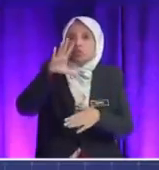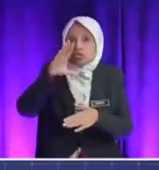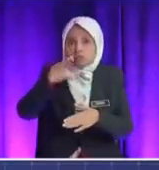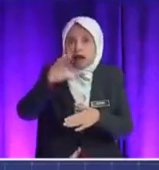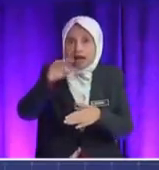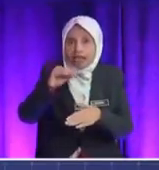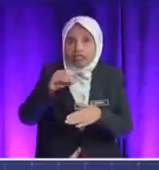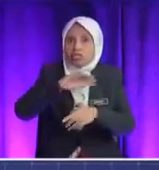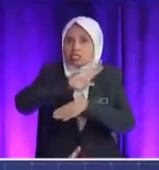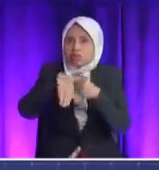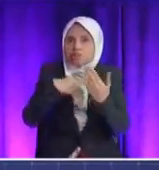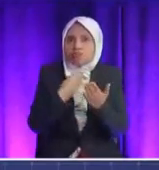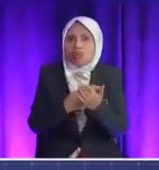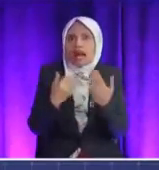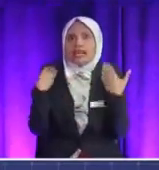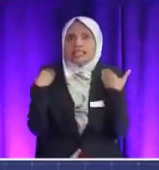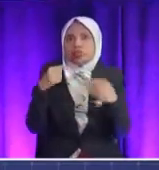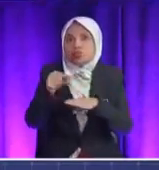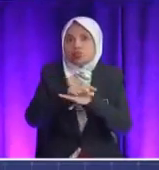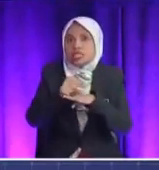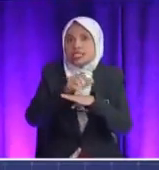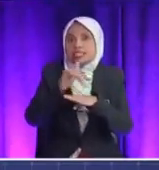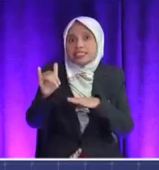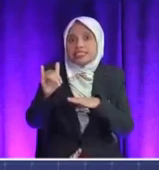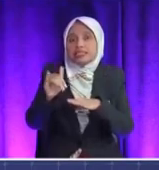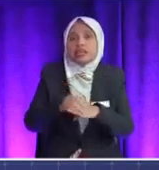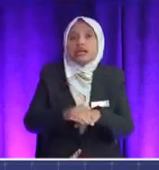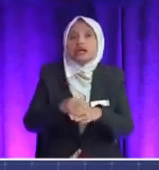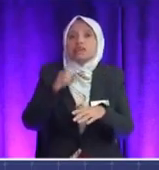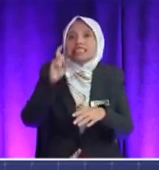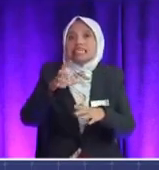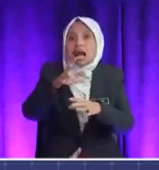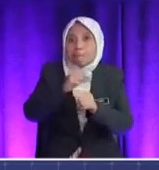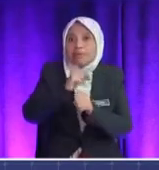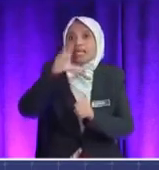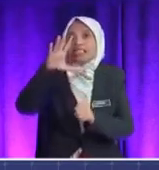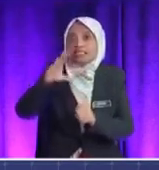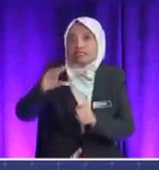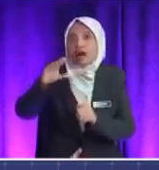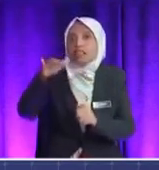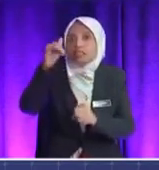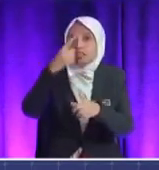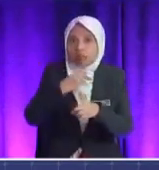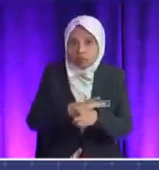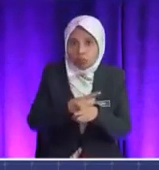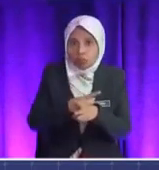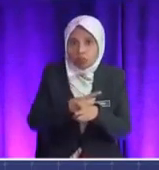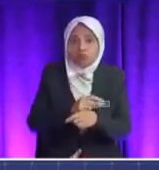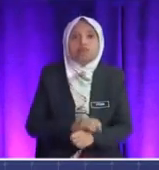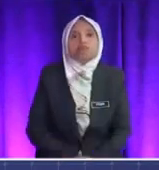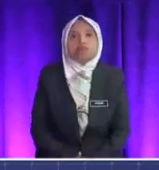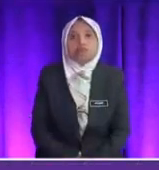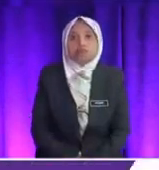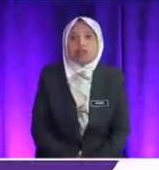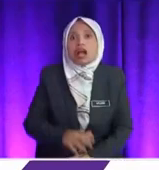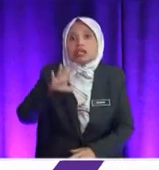masing-masing bae Adiguna Spanyol betul honey kita final bakhsh Spanyol